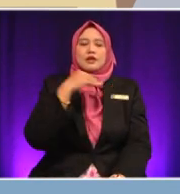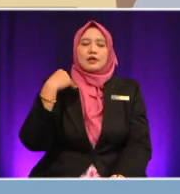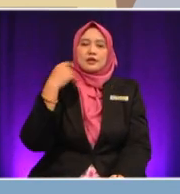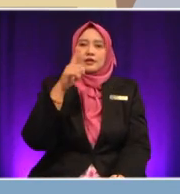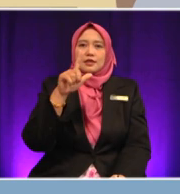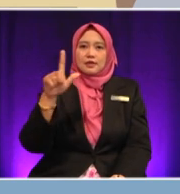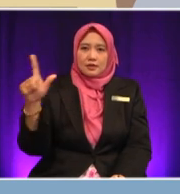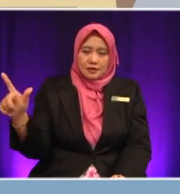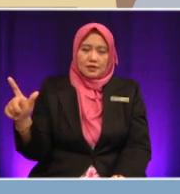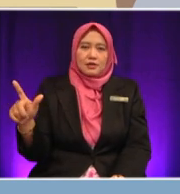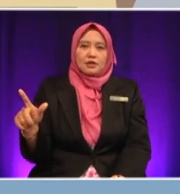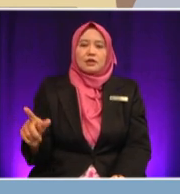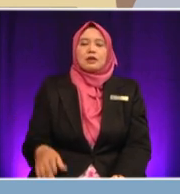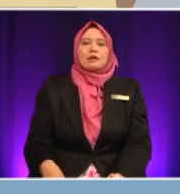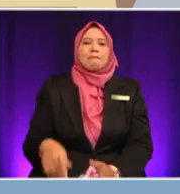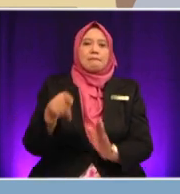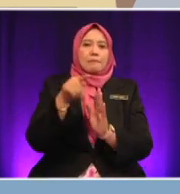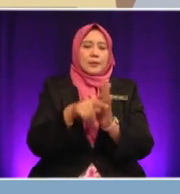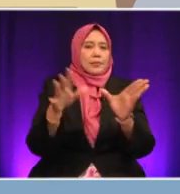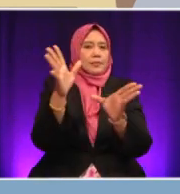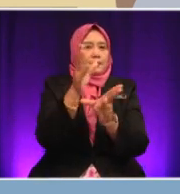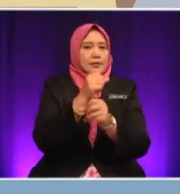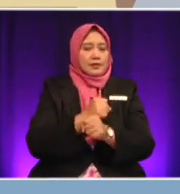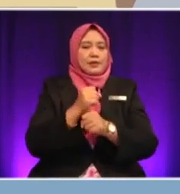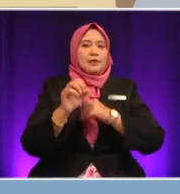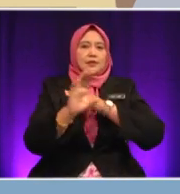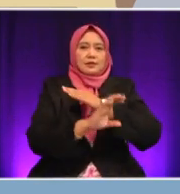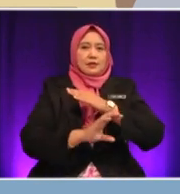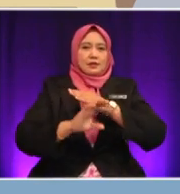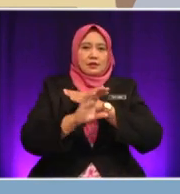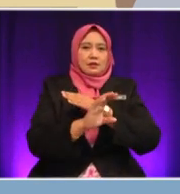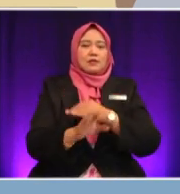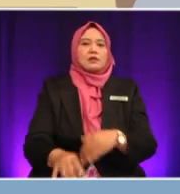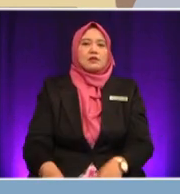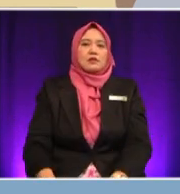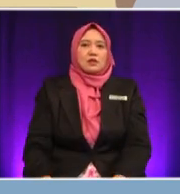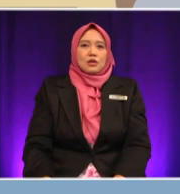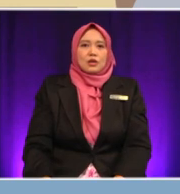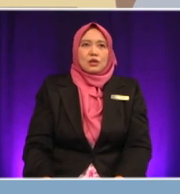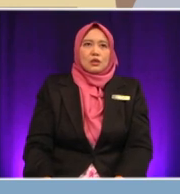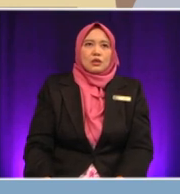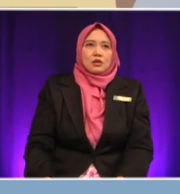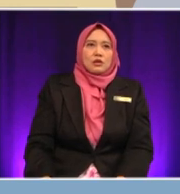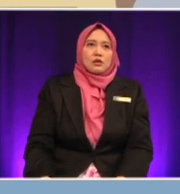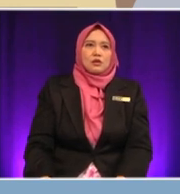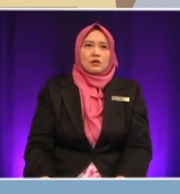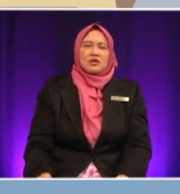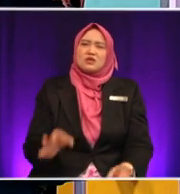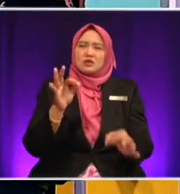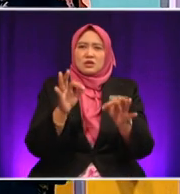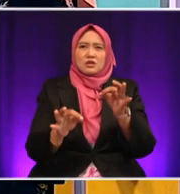ada salah satu sektor ini jadi kalaulah hak cipta